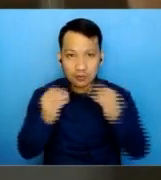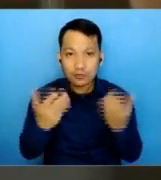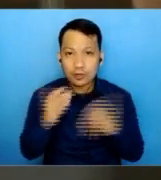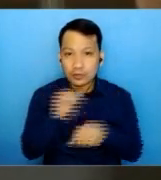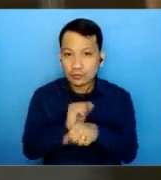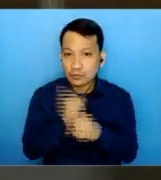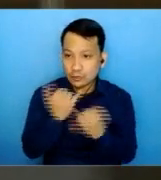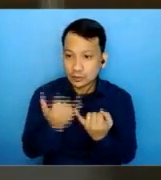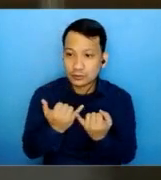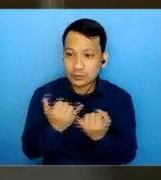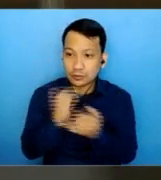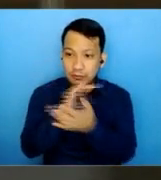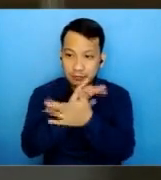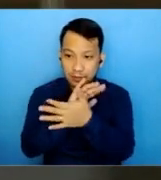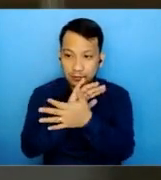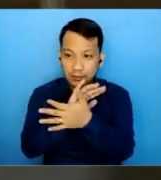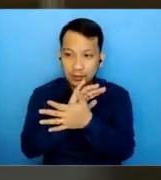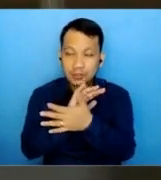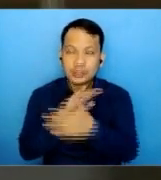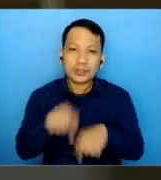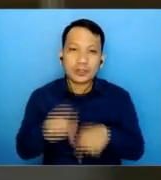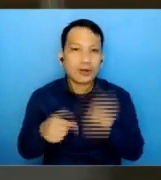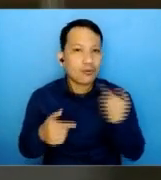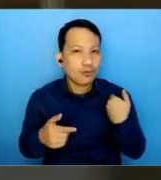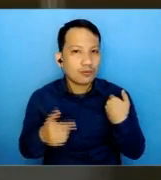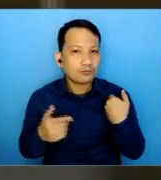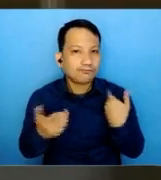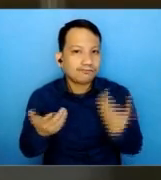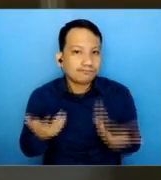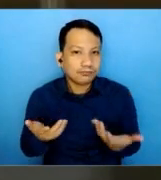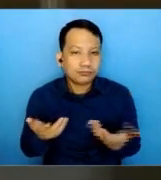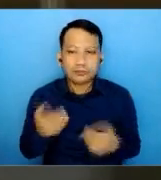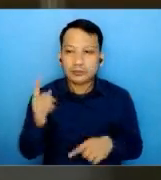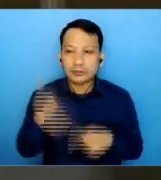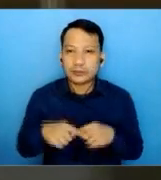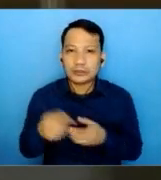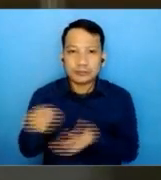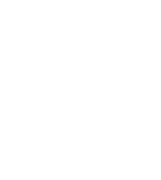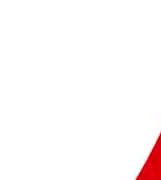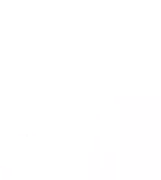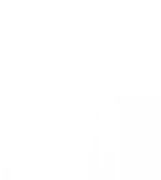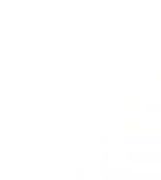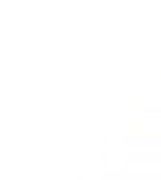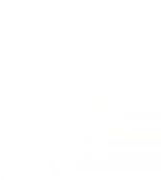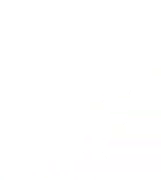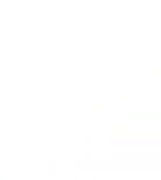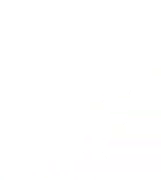ng pandemya at wala naman po tayong karagdagang ayuda na maibibigay.